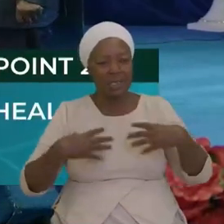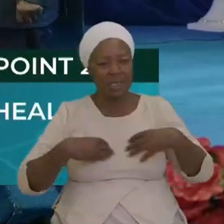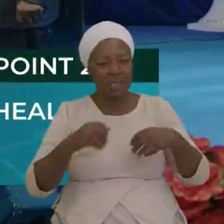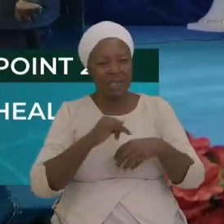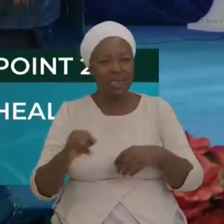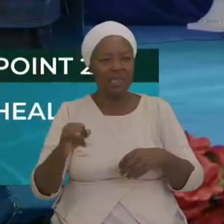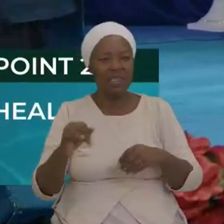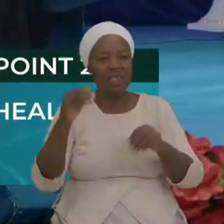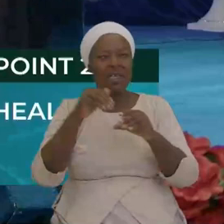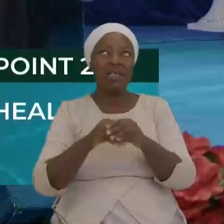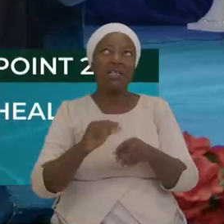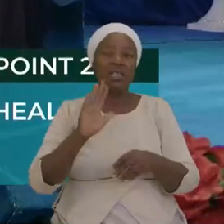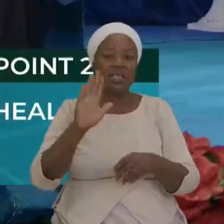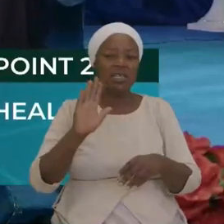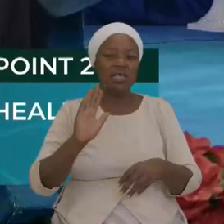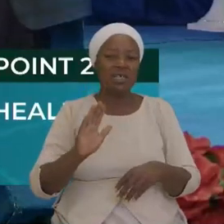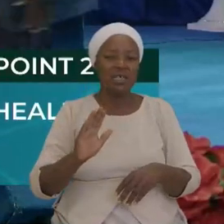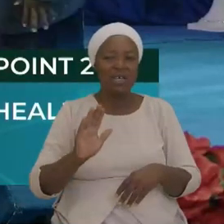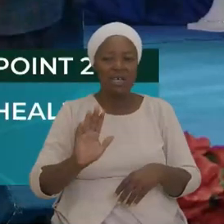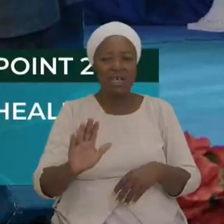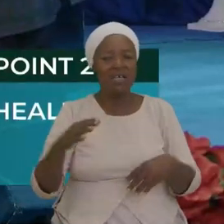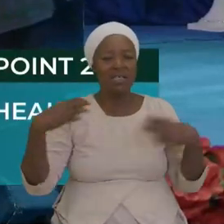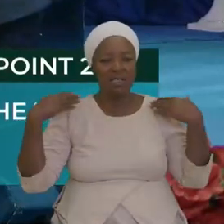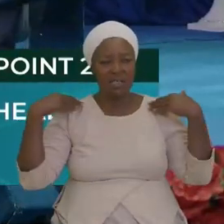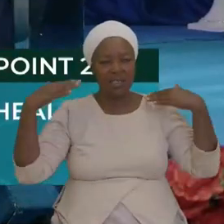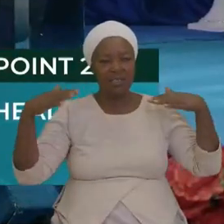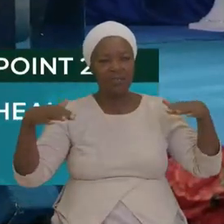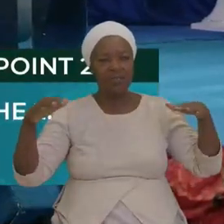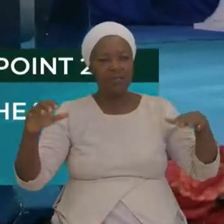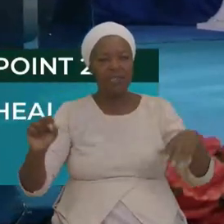et la guérison sous ses ailes.